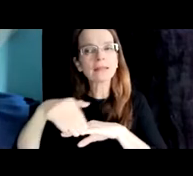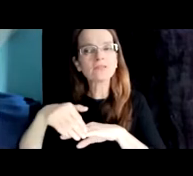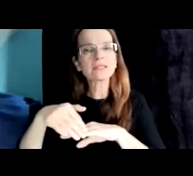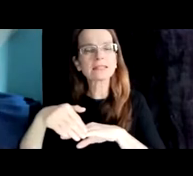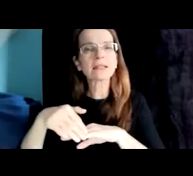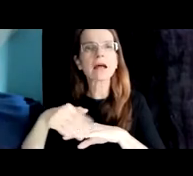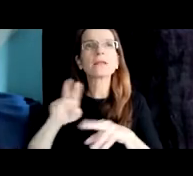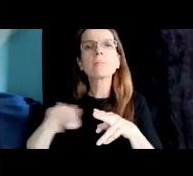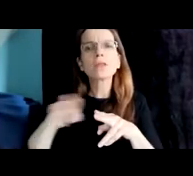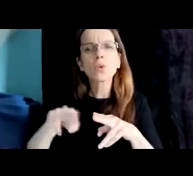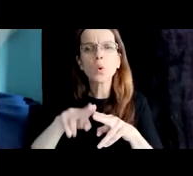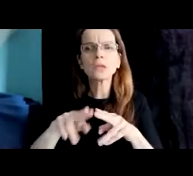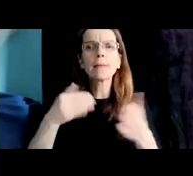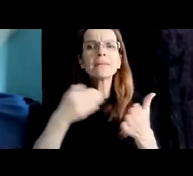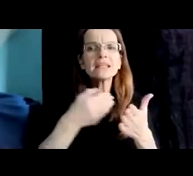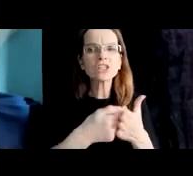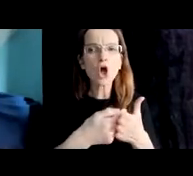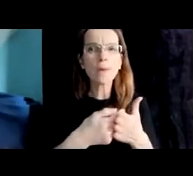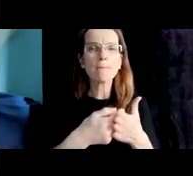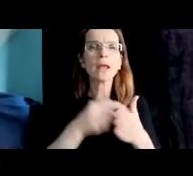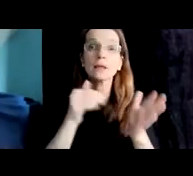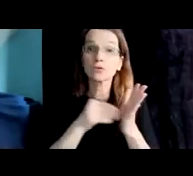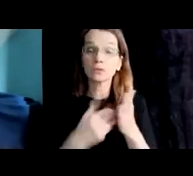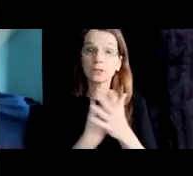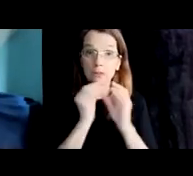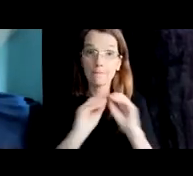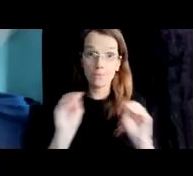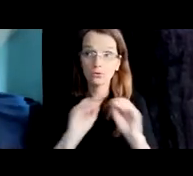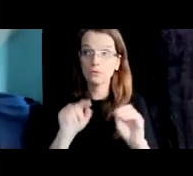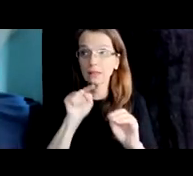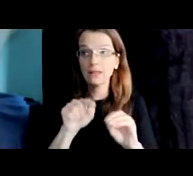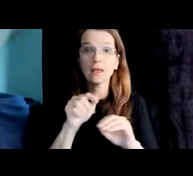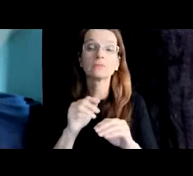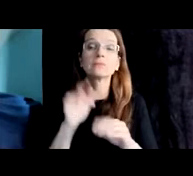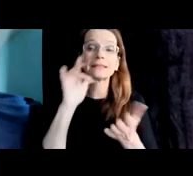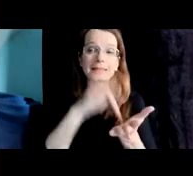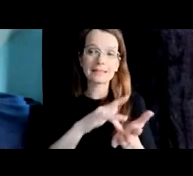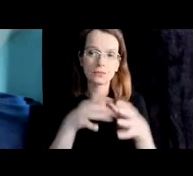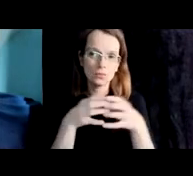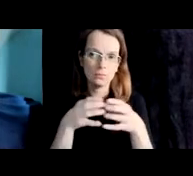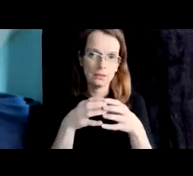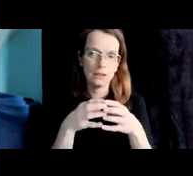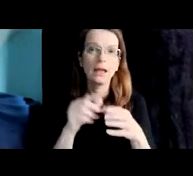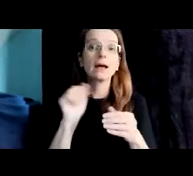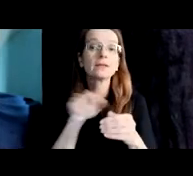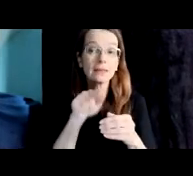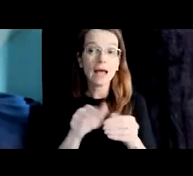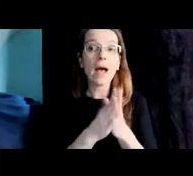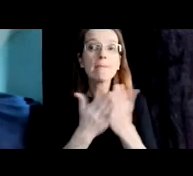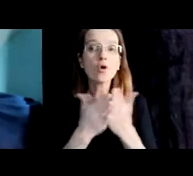in pristope, ki so potrebni za poučevanje te ciljne skupine. Tako monografija pred vami